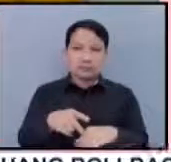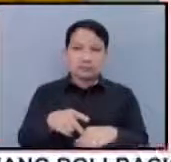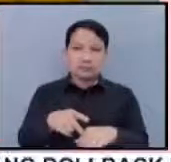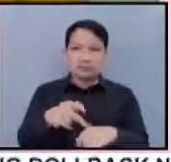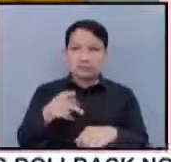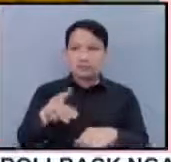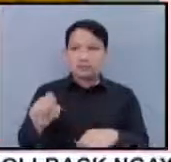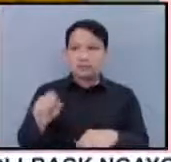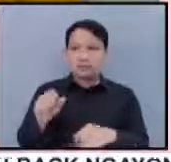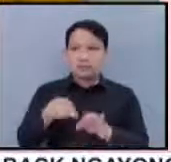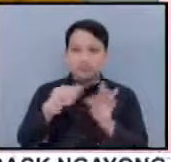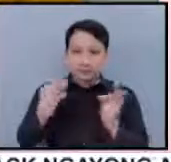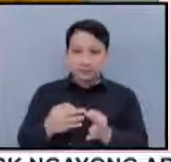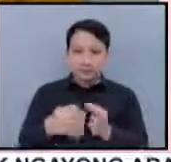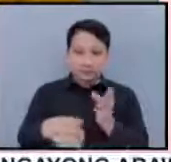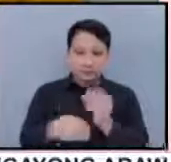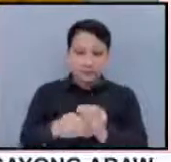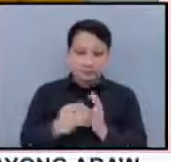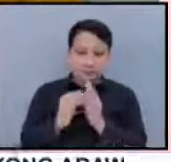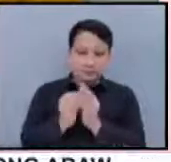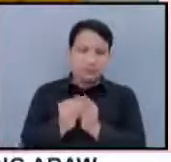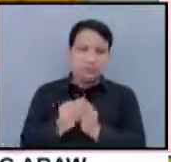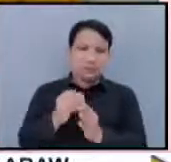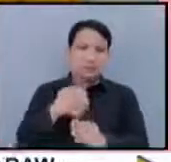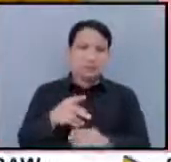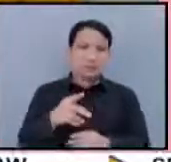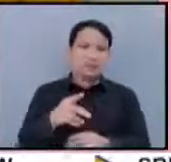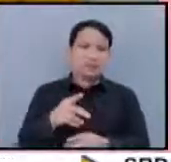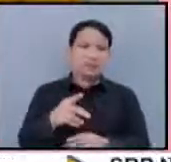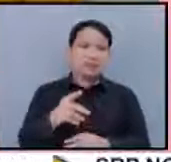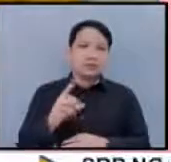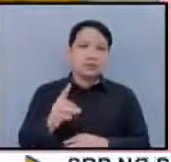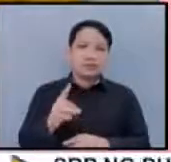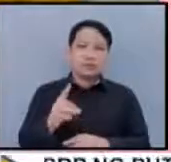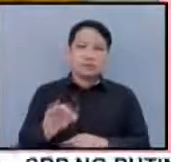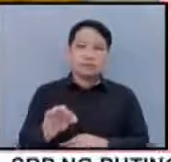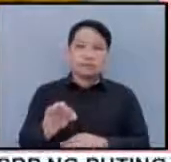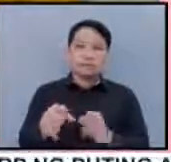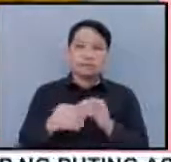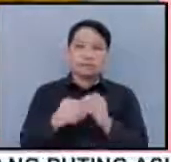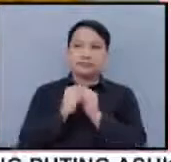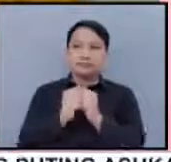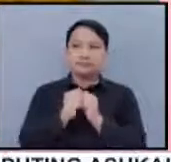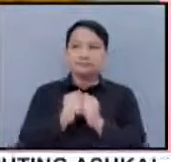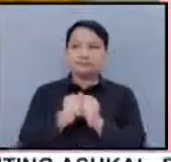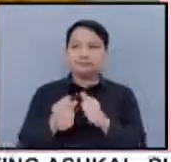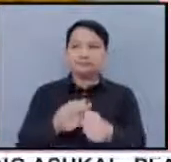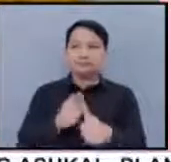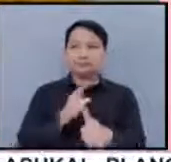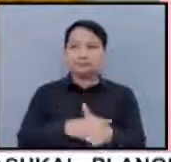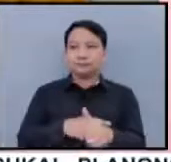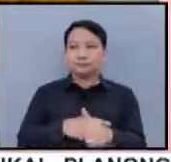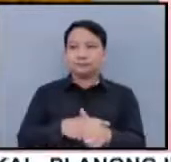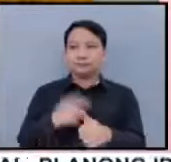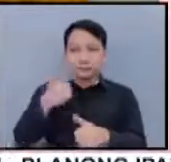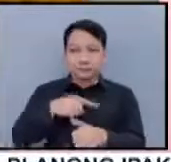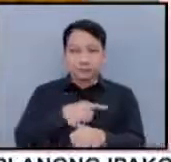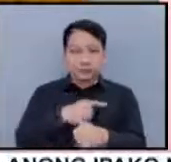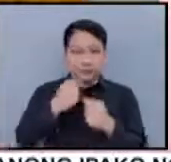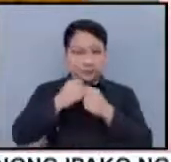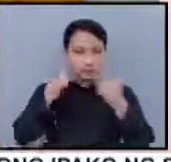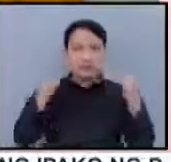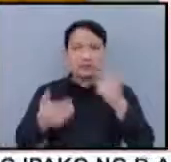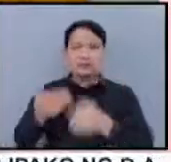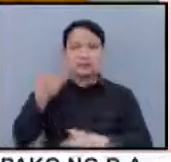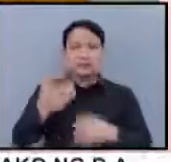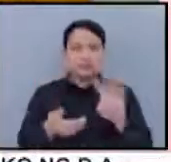na from simula hanggang ngayon, nakasuporta sila sa amin. Kaya lahat po nung sakripisyo namin ng pagising na umaga ng 4 a.m.,